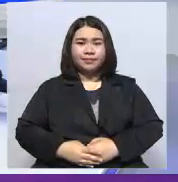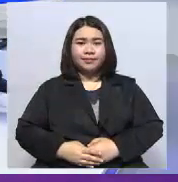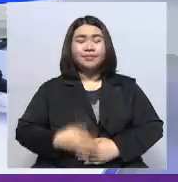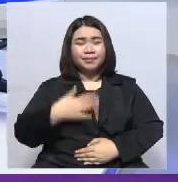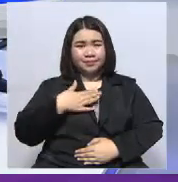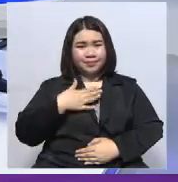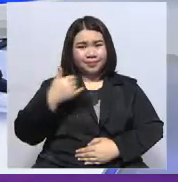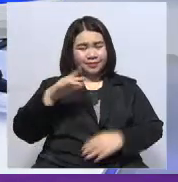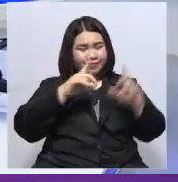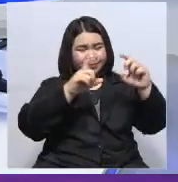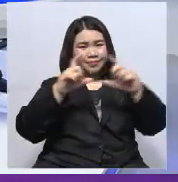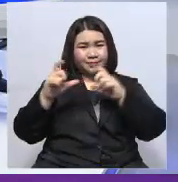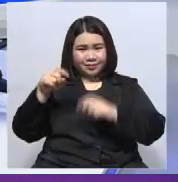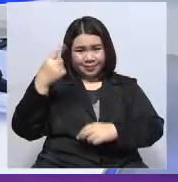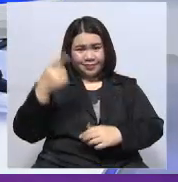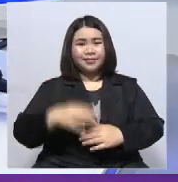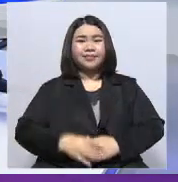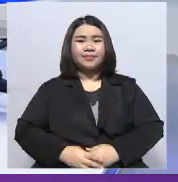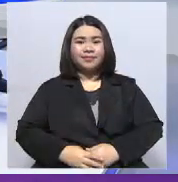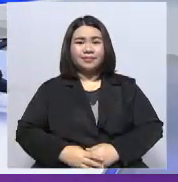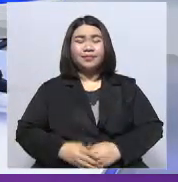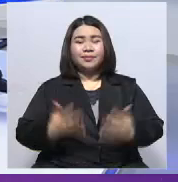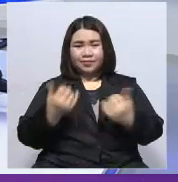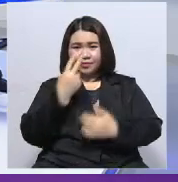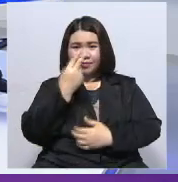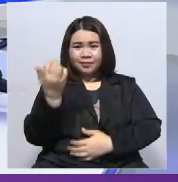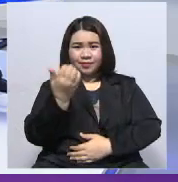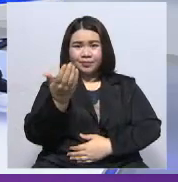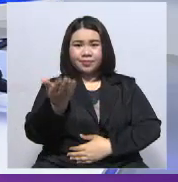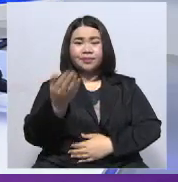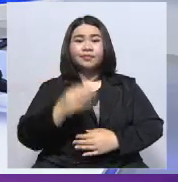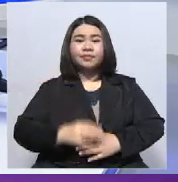ดี๋ยวดิฉันขอตัวไปเก็บภาพบรรยากาศภายในงานต่อค่ะส่วนช่วงนี้เชิญกลับไปที่สถานีค่ะ